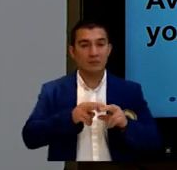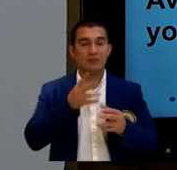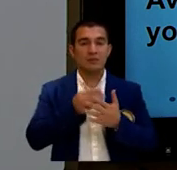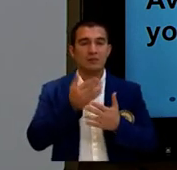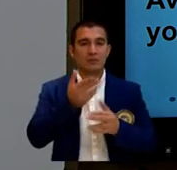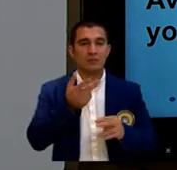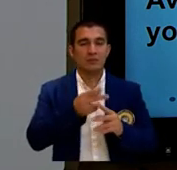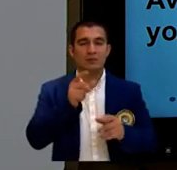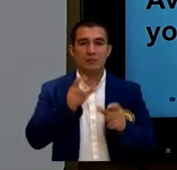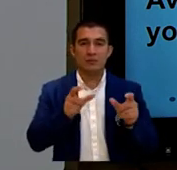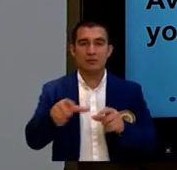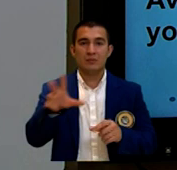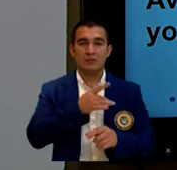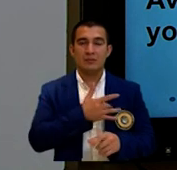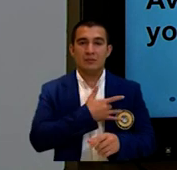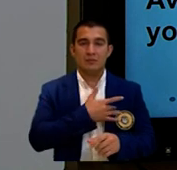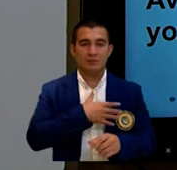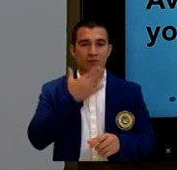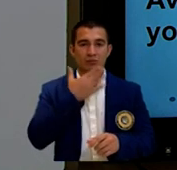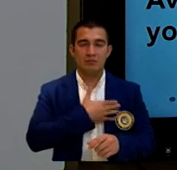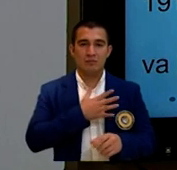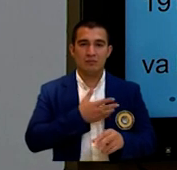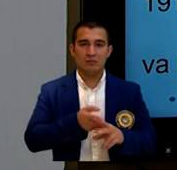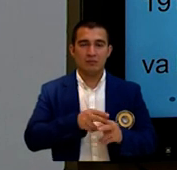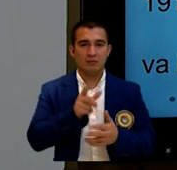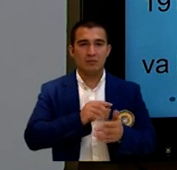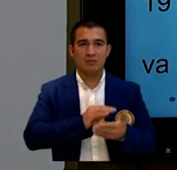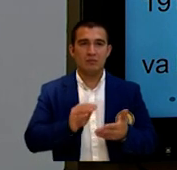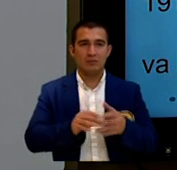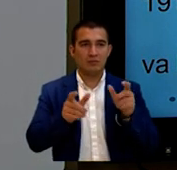ijodi xalqni ko'nglidan joy oldi.